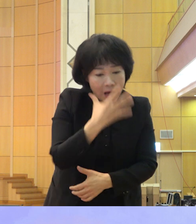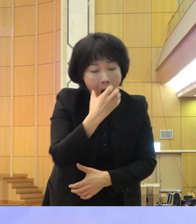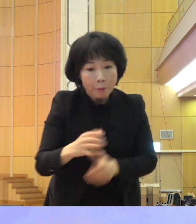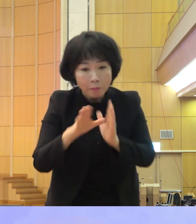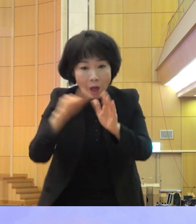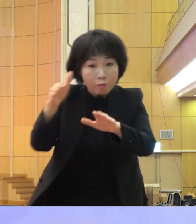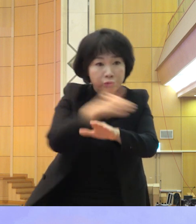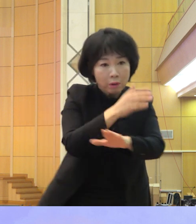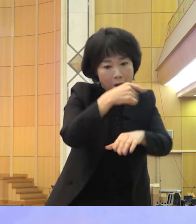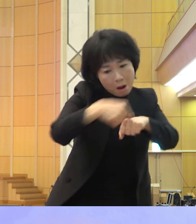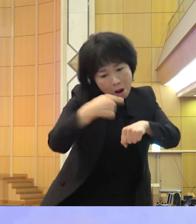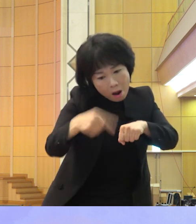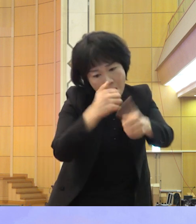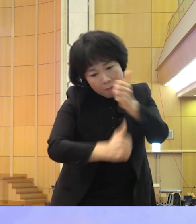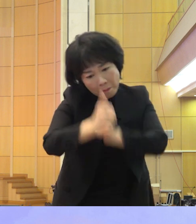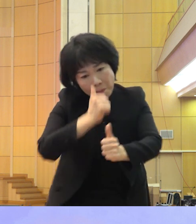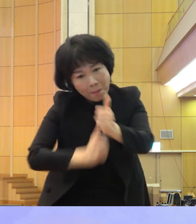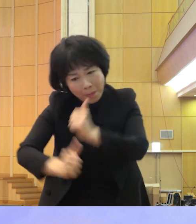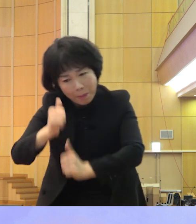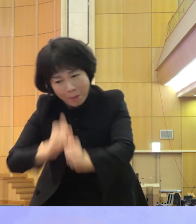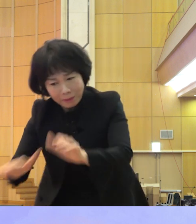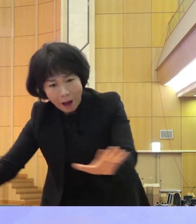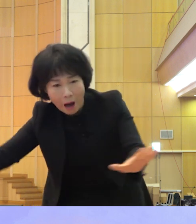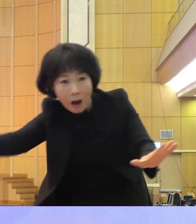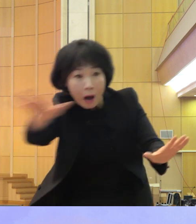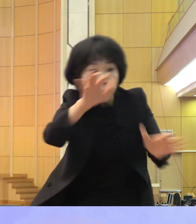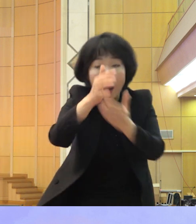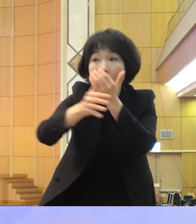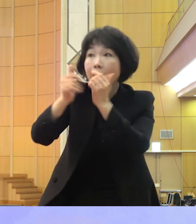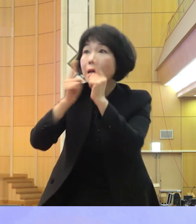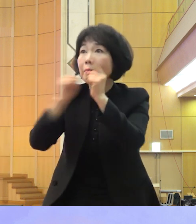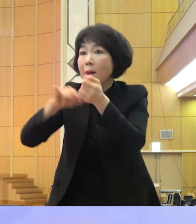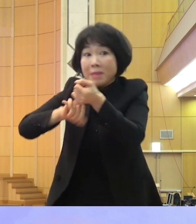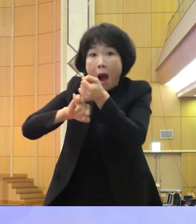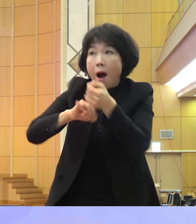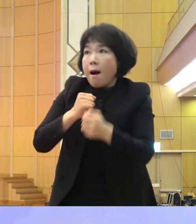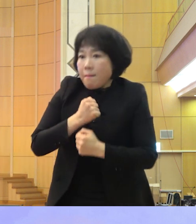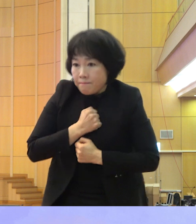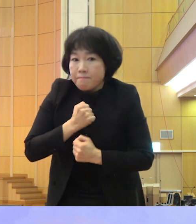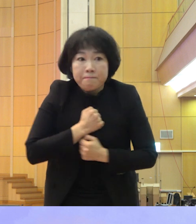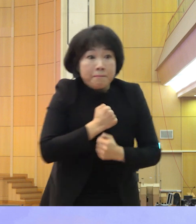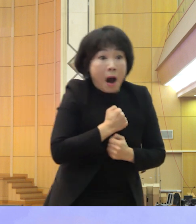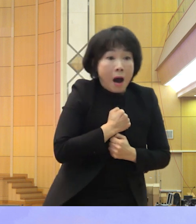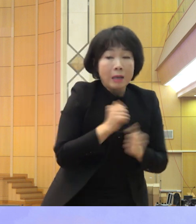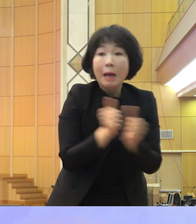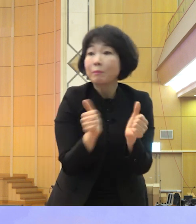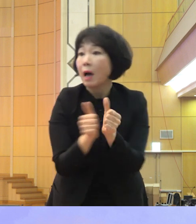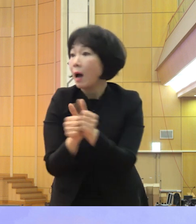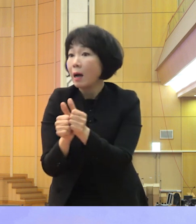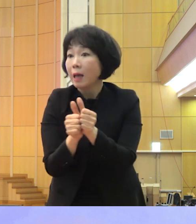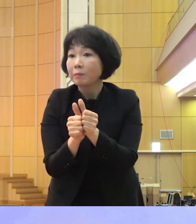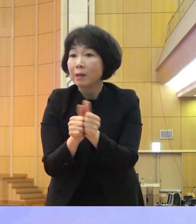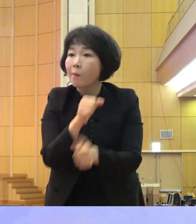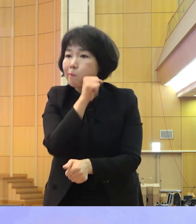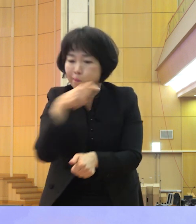때부터 후손 대대로 하나님의 언약을 지켜서 남자는 할례를 받아라